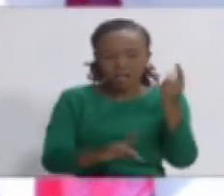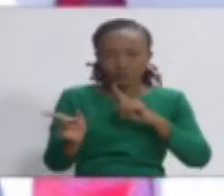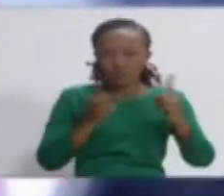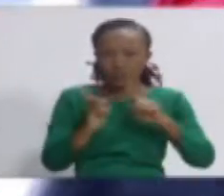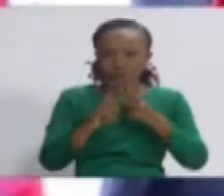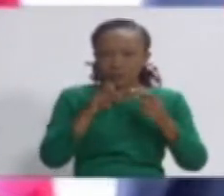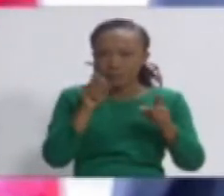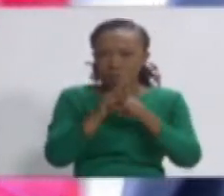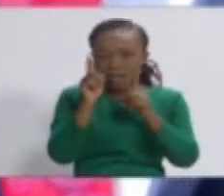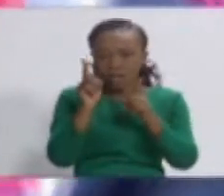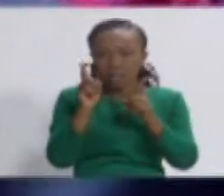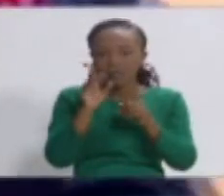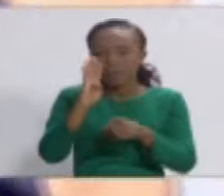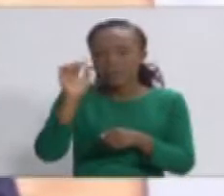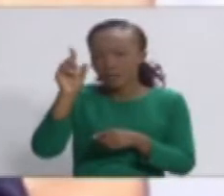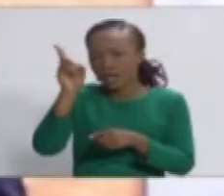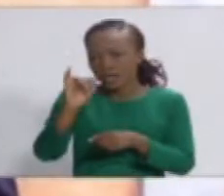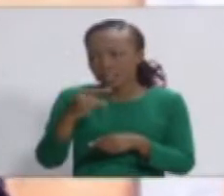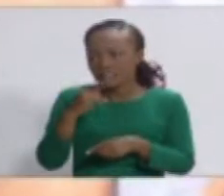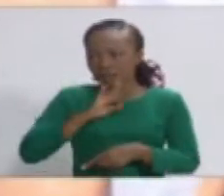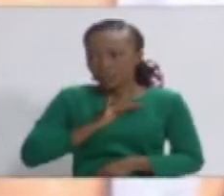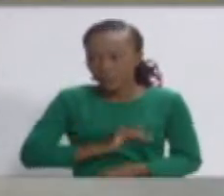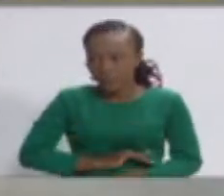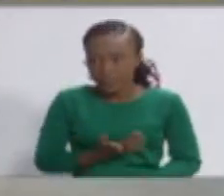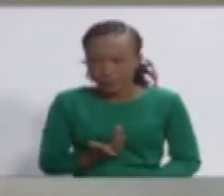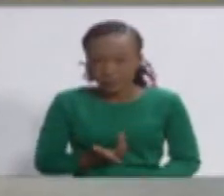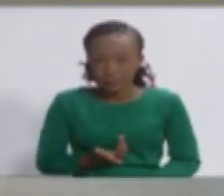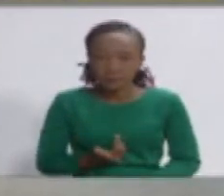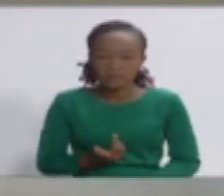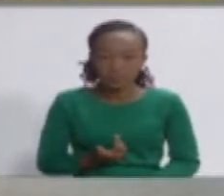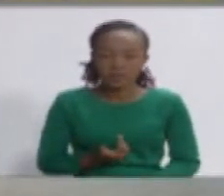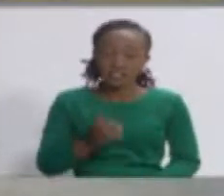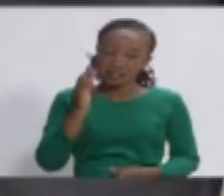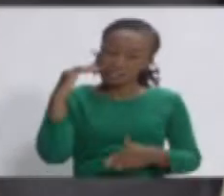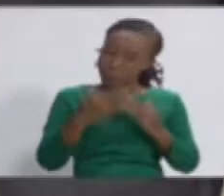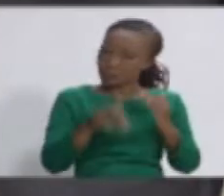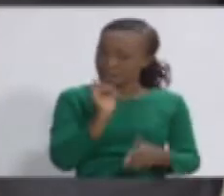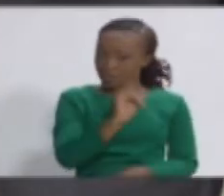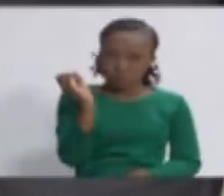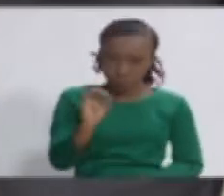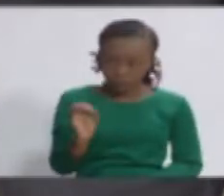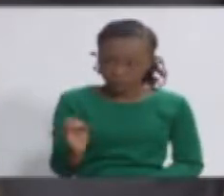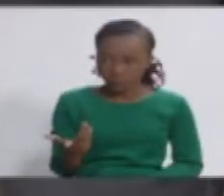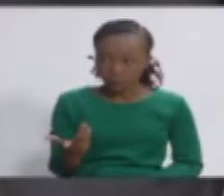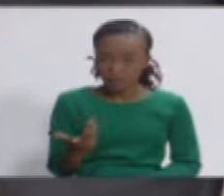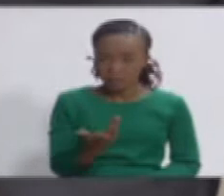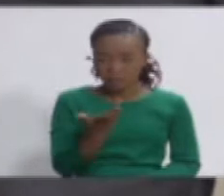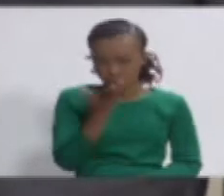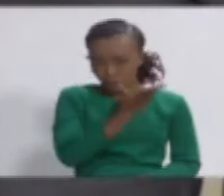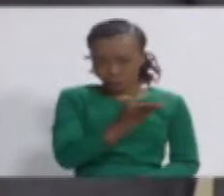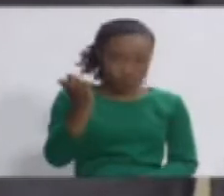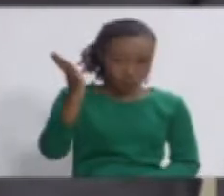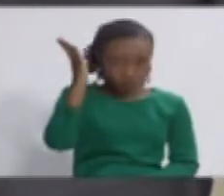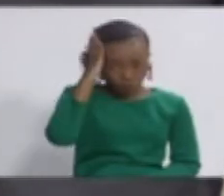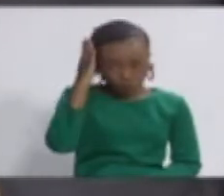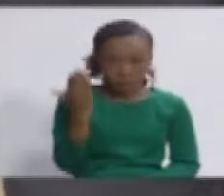yangu Badi, nimemwambia pole. Sasa kuendelea mbele tunafanya kazi. Na hayakuishia hapo. As you may be aware, there